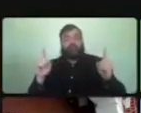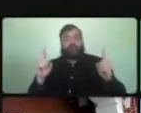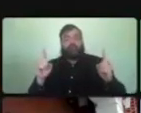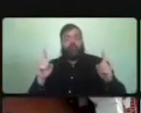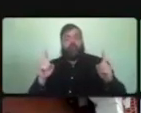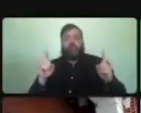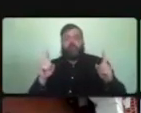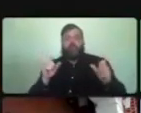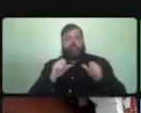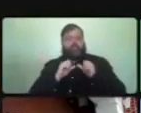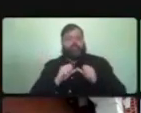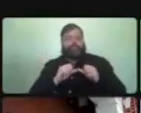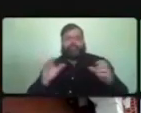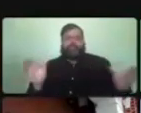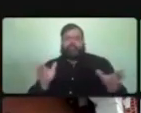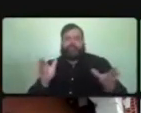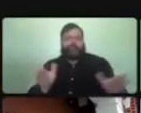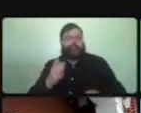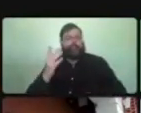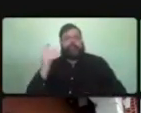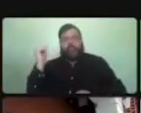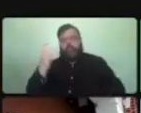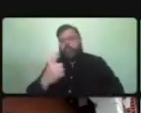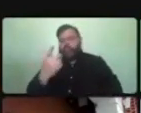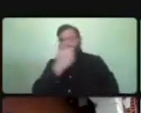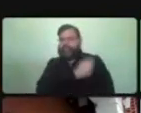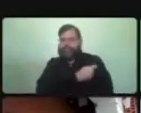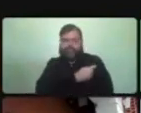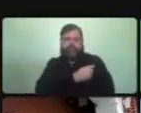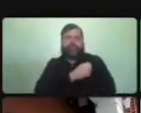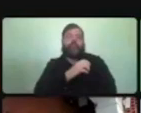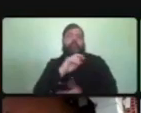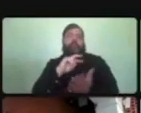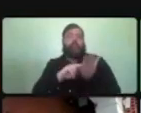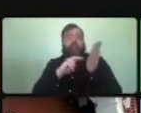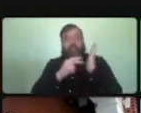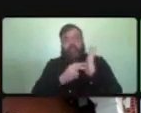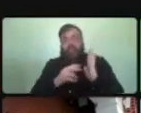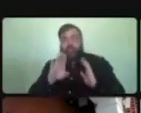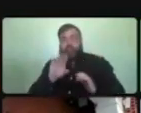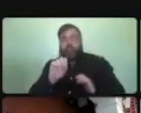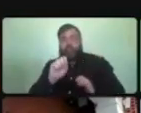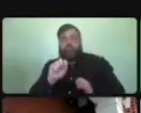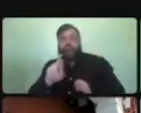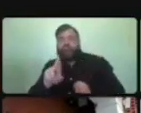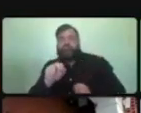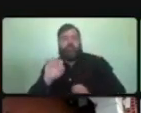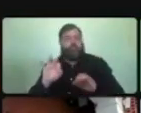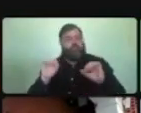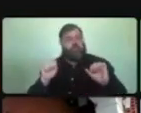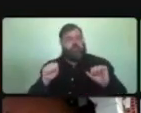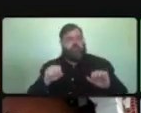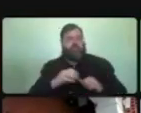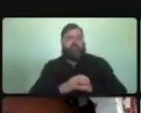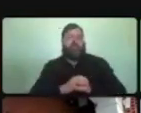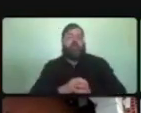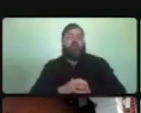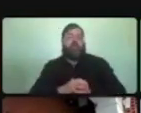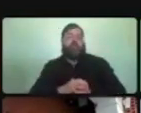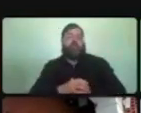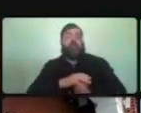kuona kwamba hakuna msongamano katika madarasa, jambo hilo lifanyike. Pia tutakuwa